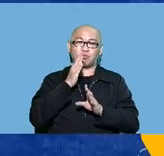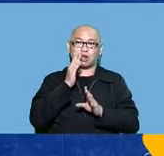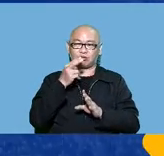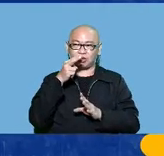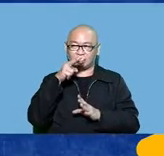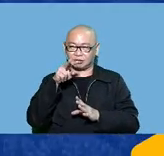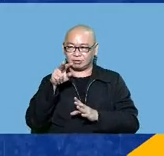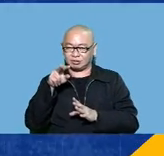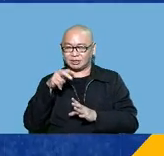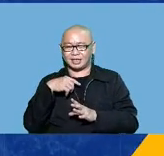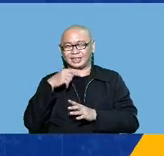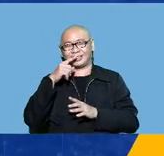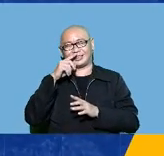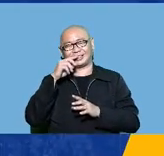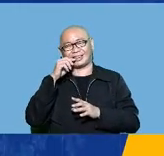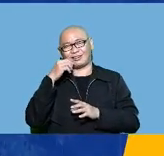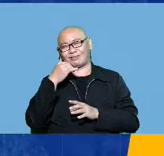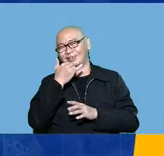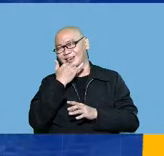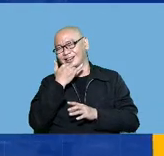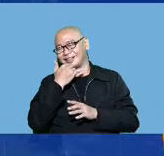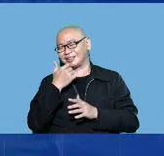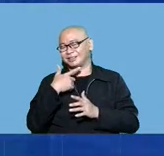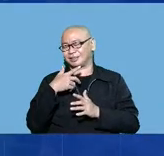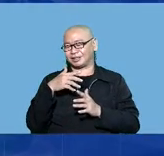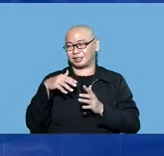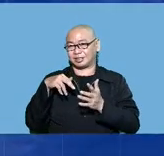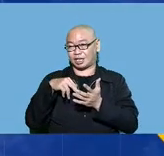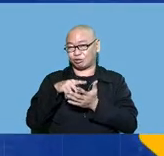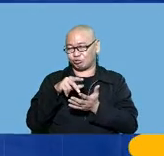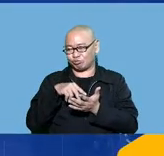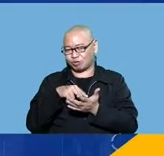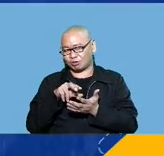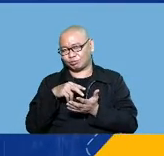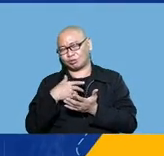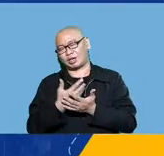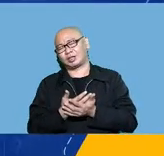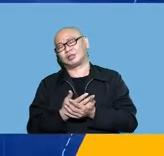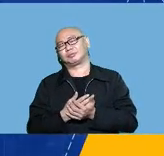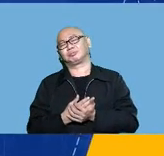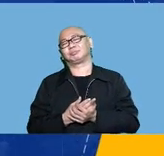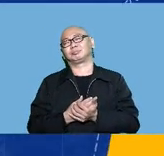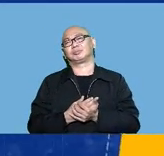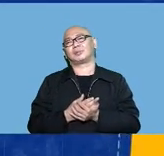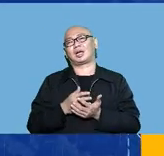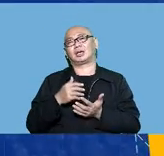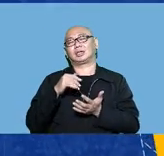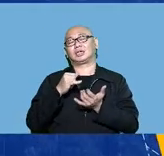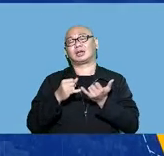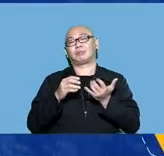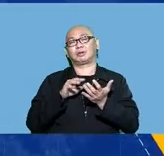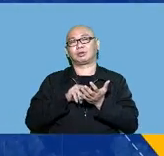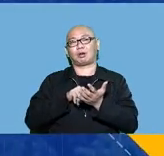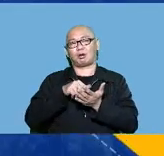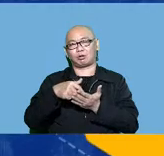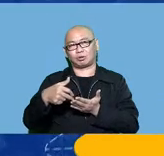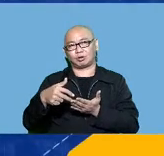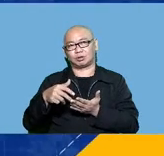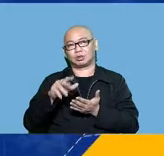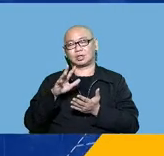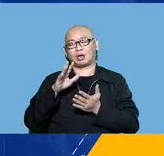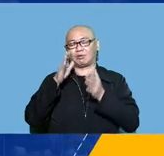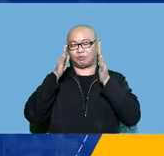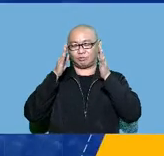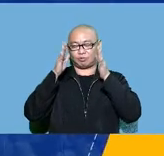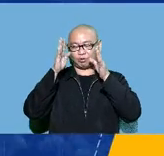saya ketawa-ketawa saja, tapi sambil kesandung kaki saya, akhirnya delosor. Ya, enggak